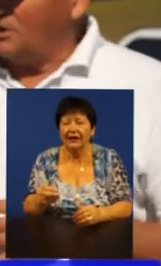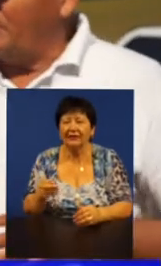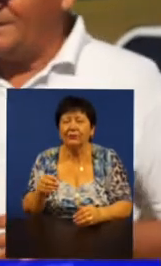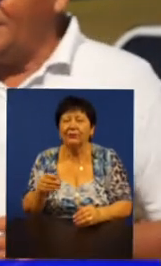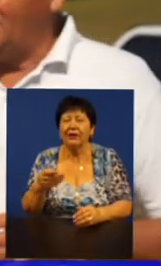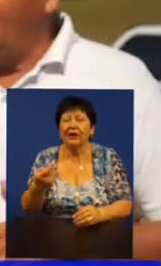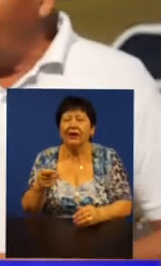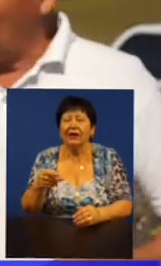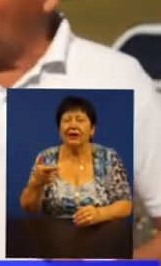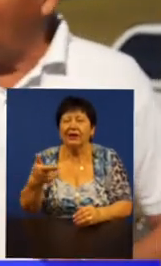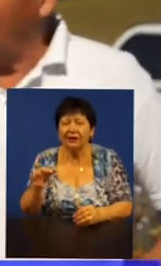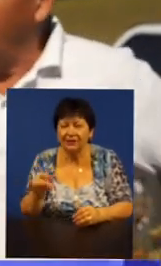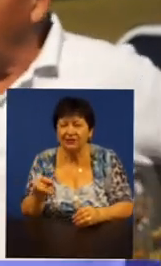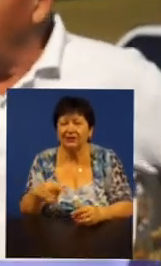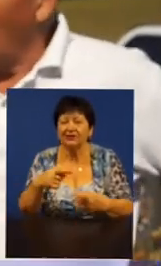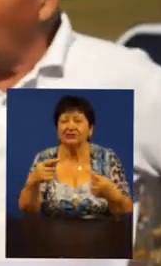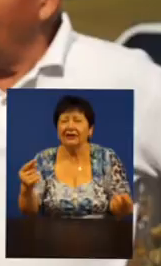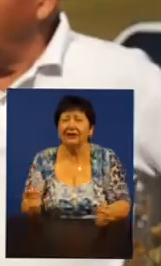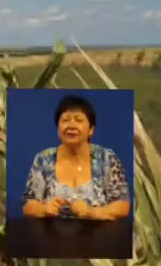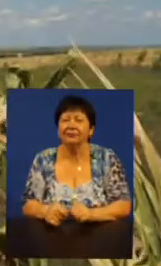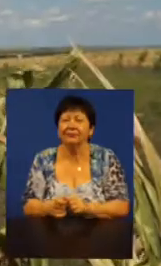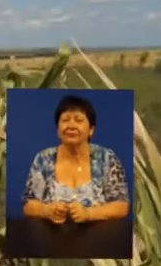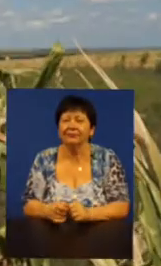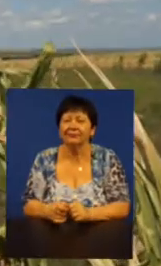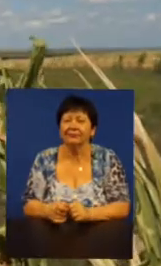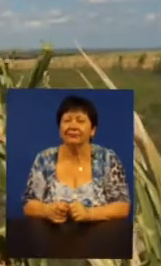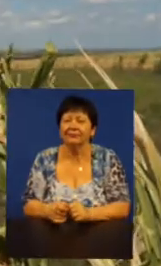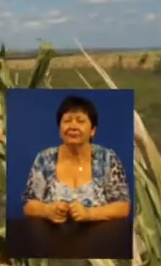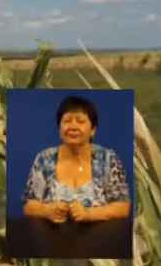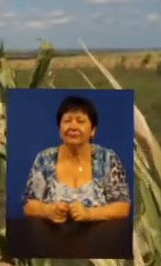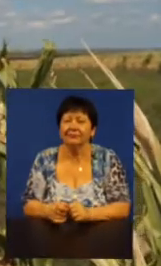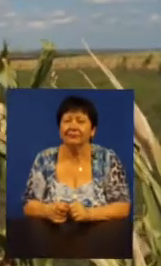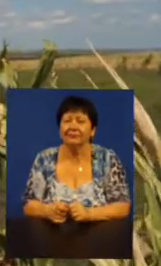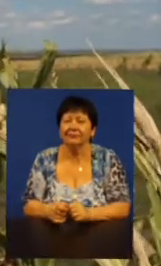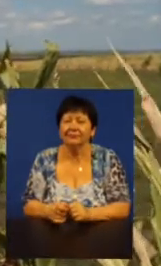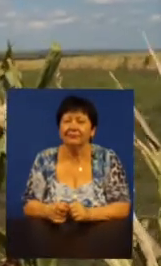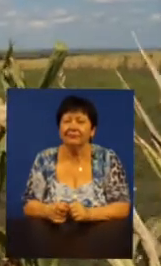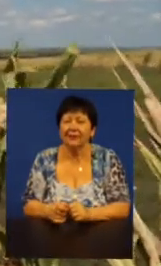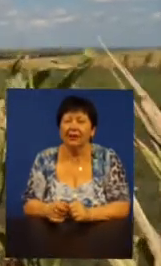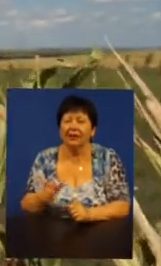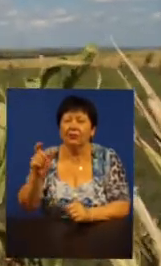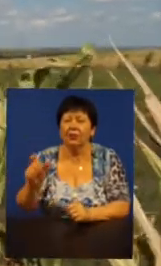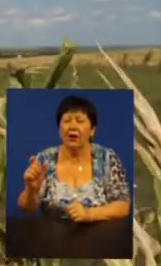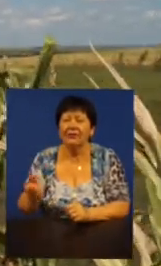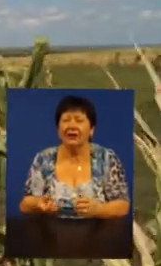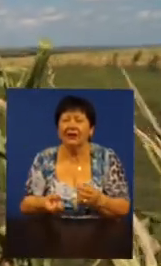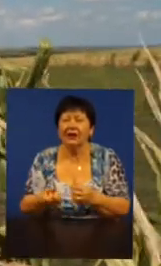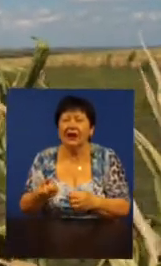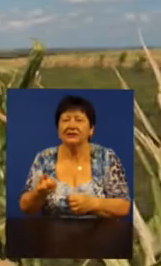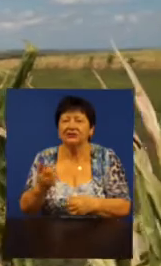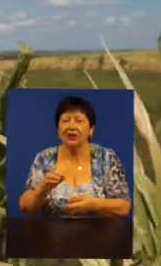îngrășăminte, ierbicide, lucrări agricole și alte cheltuieli. Plata de arendă ar fi probleme la oameni. Oamenii ar fi, știi,